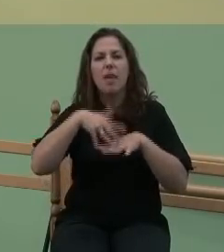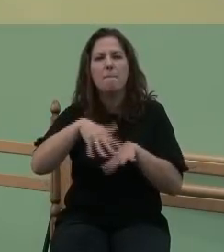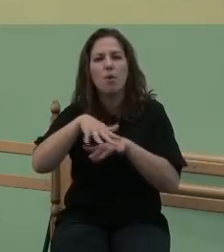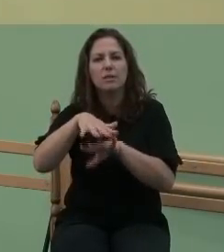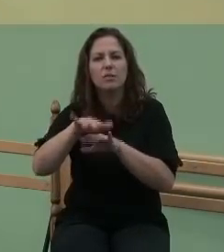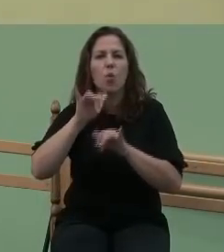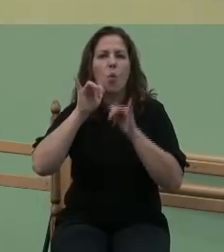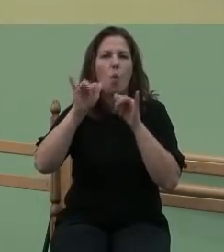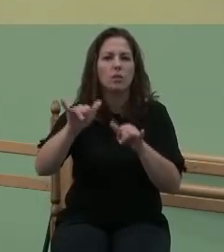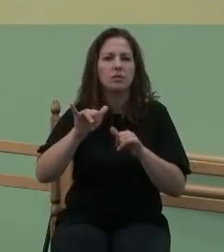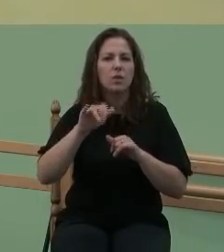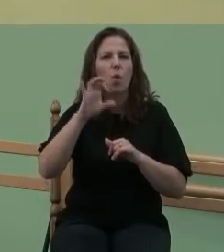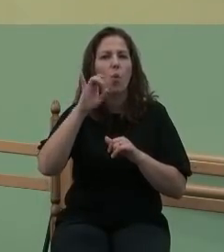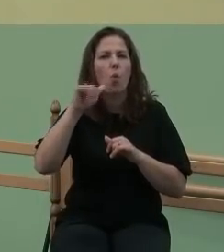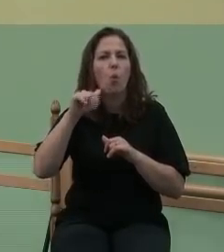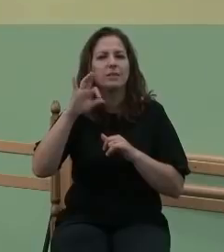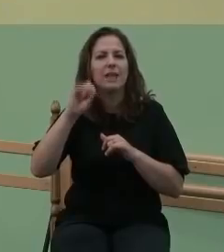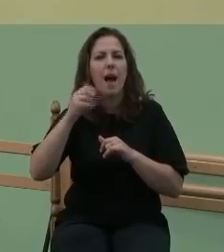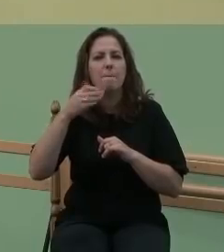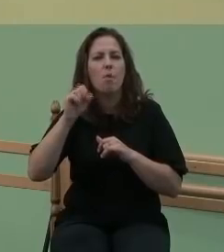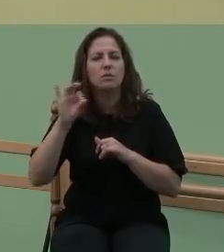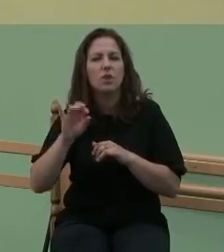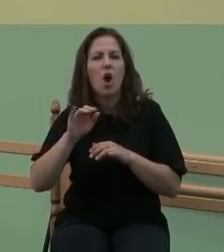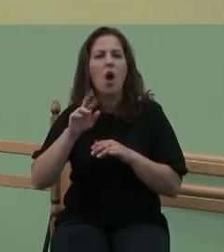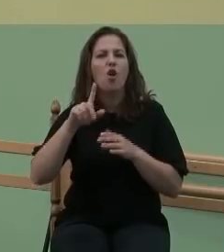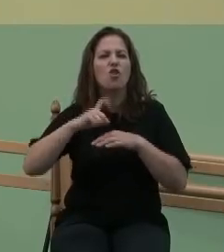krzyczącej głośno guzanos, robactwo,